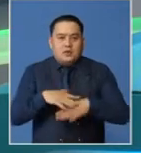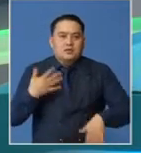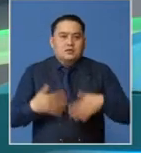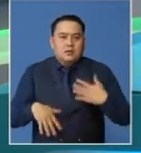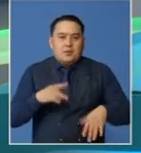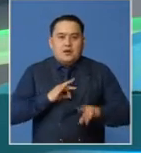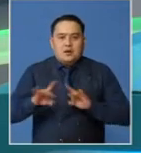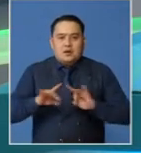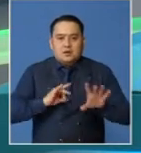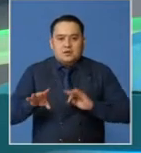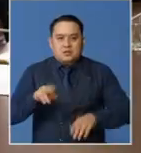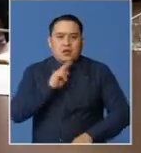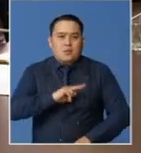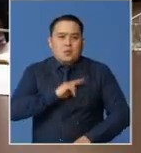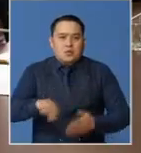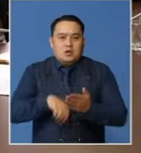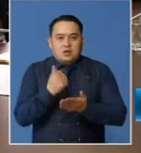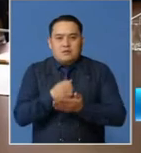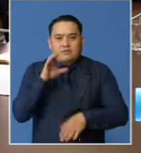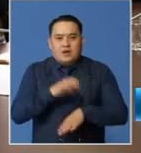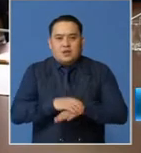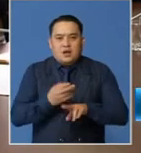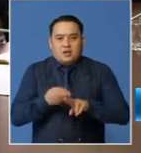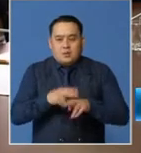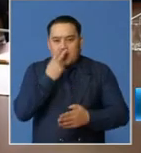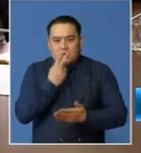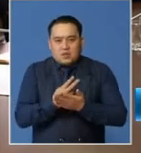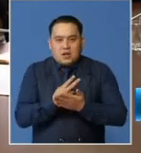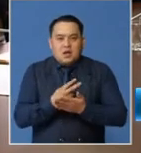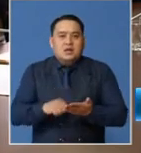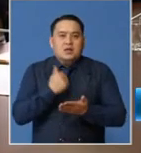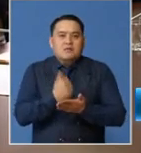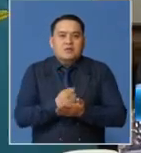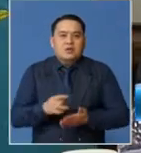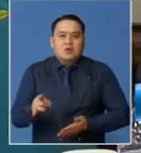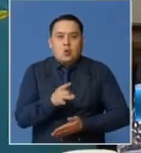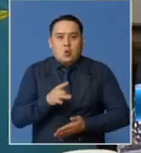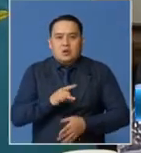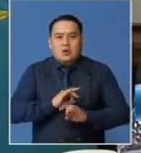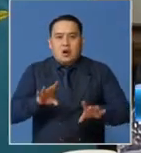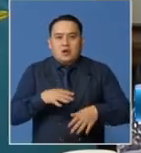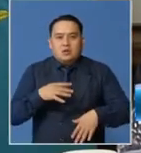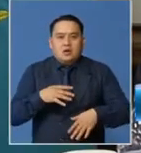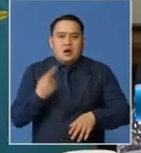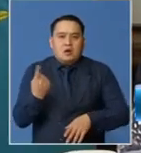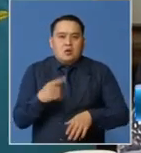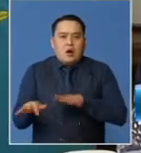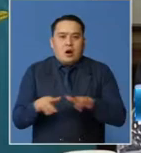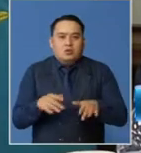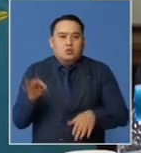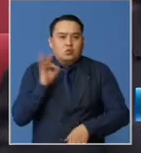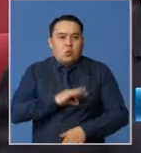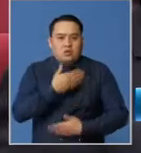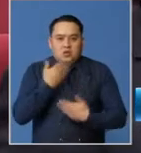областном акимате. Слабая разъяснительная работа – главный фактор низких показателей. Глава региона считает, от разовых акций нет